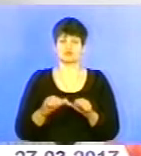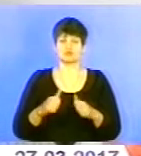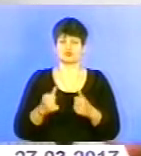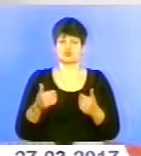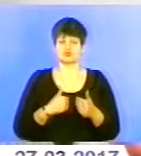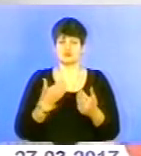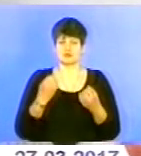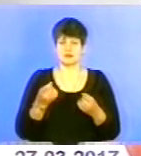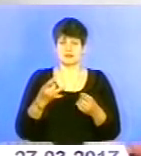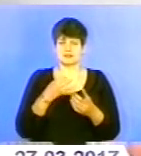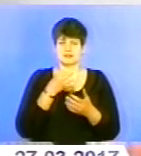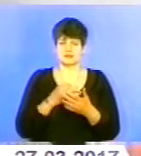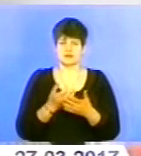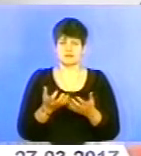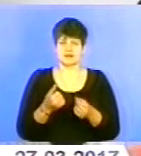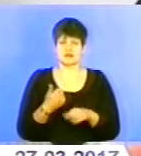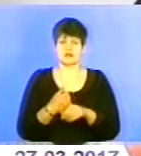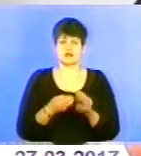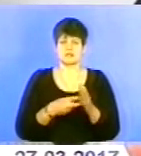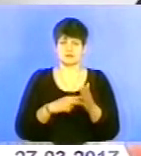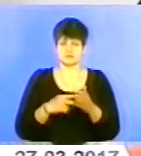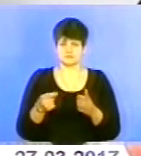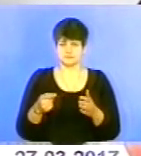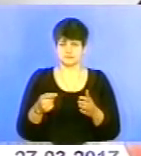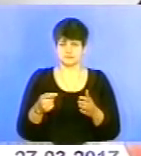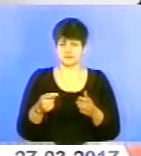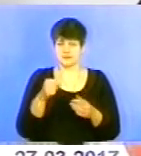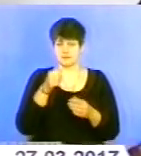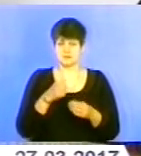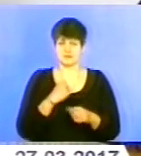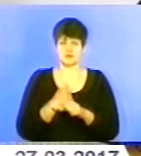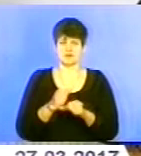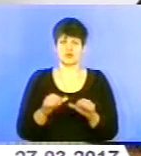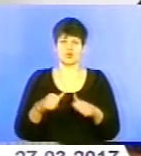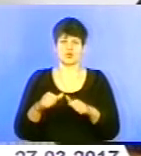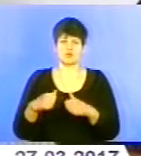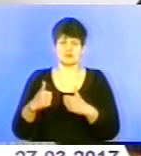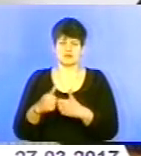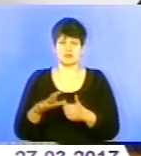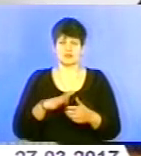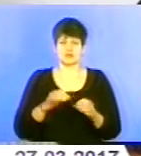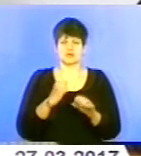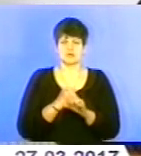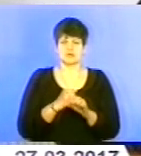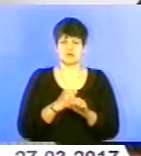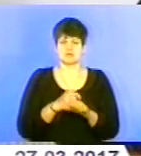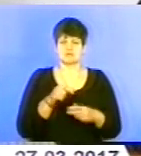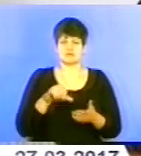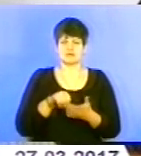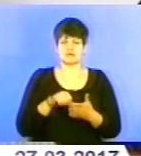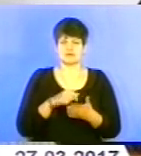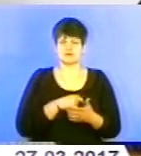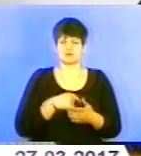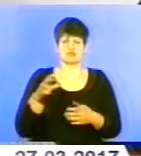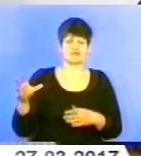наголосити на тому, що перед тим, як прийняти генеральний план, місяць часу працювала комісія, яка була сформована з представників депутатів всіх